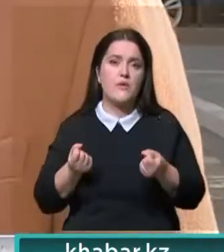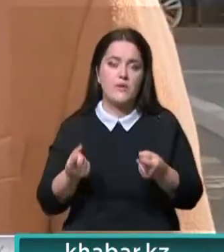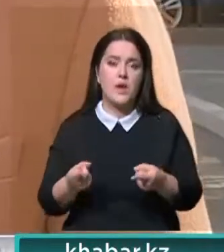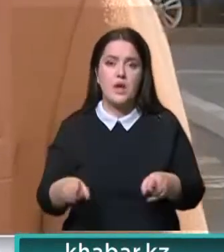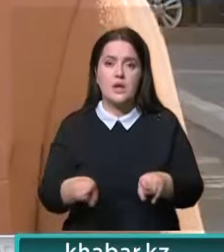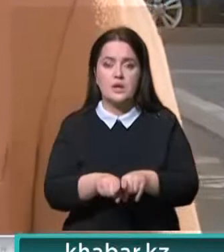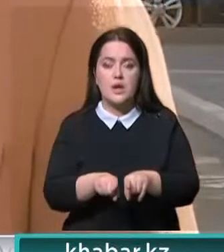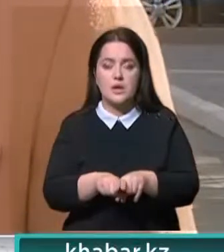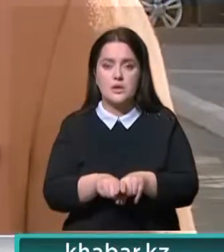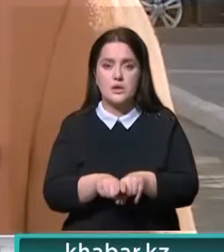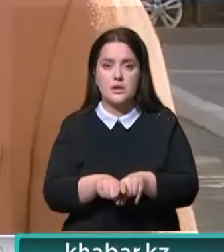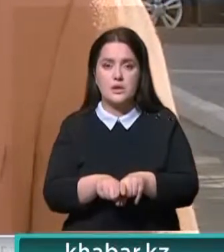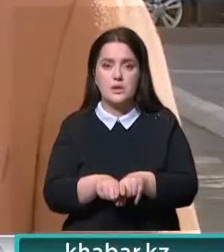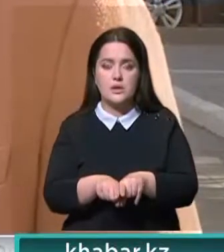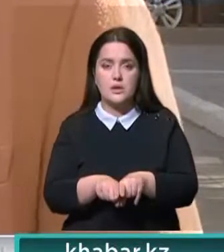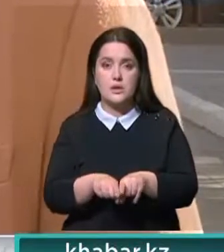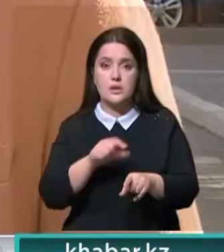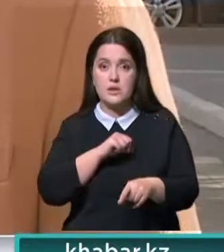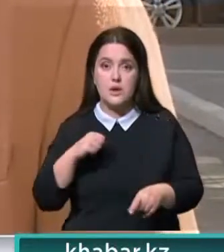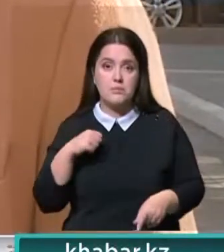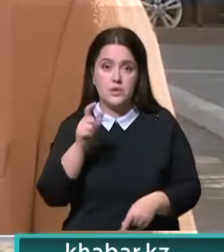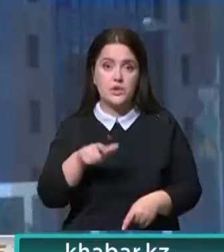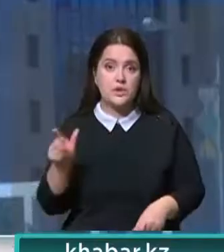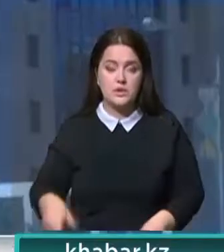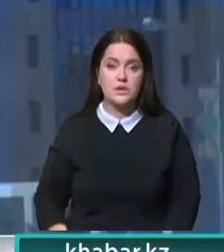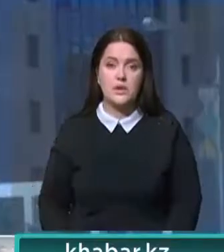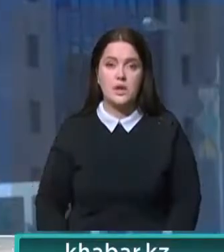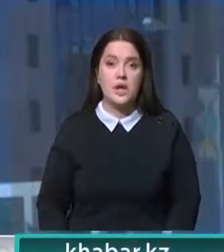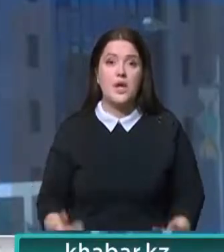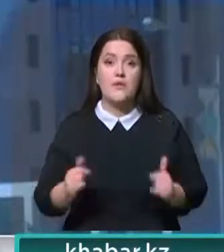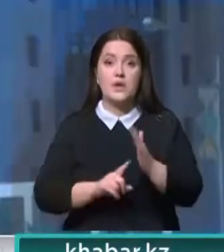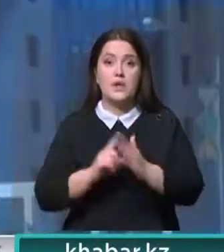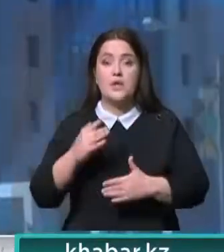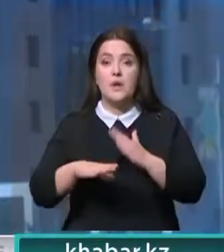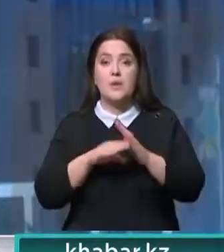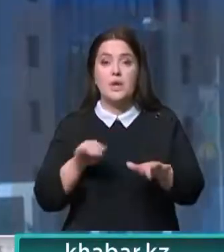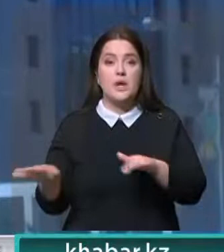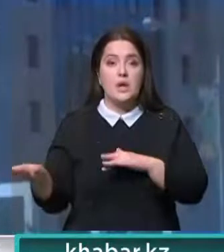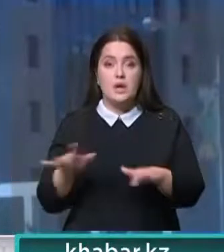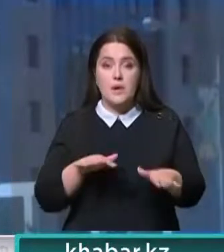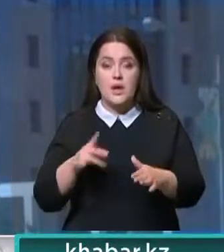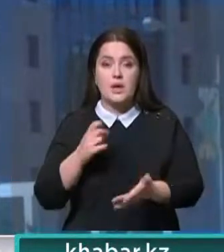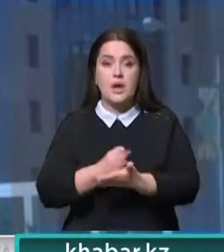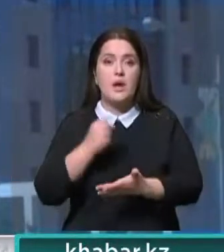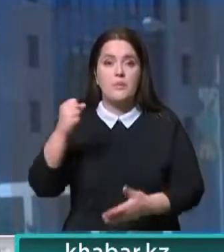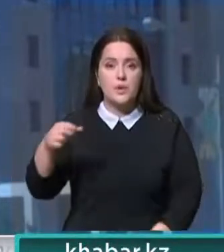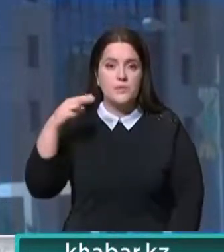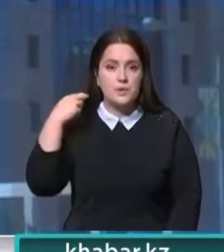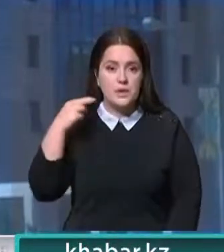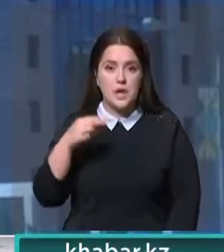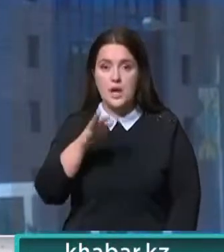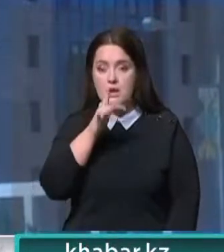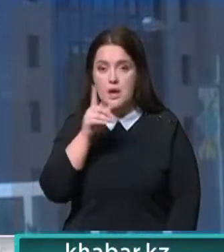Также это вот сами жители. Уже сегодня начинается предвыборная кампания кандидатов на